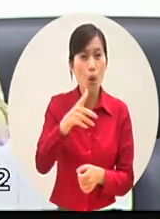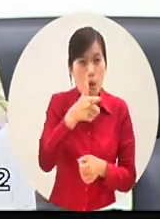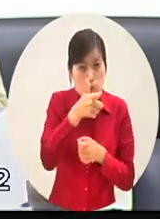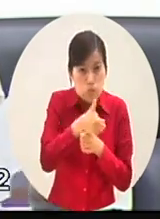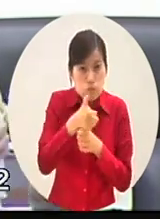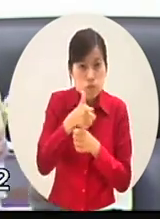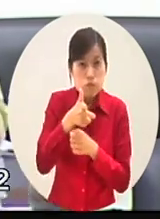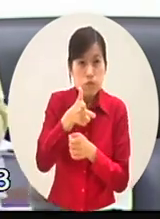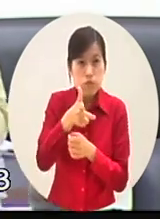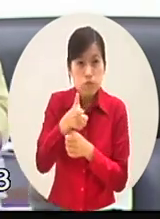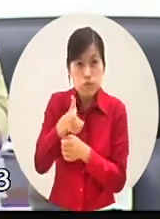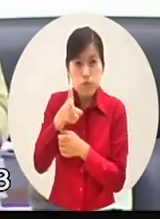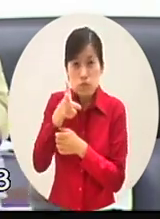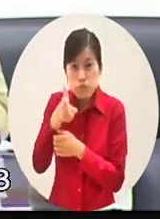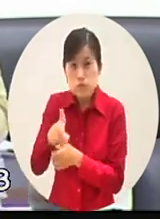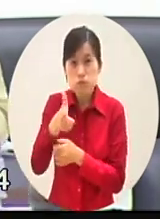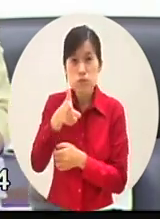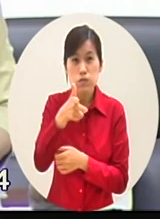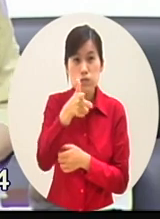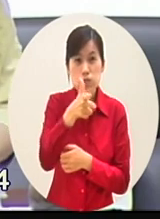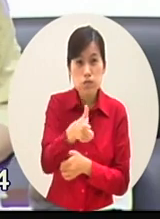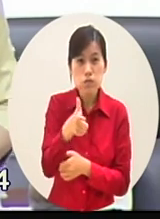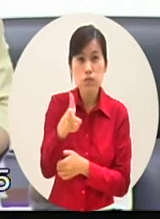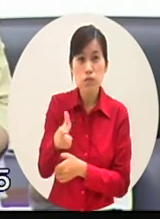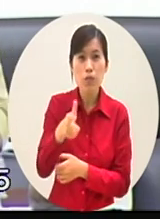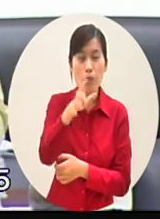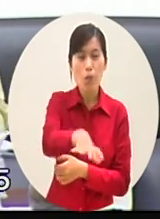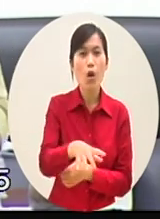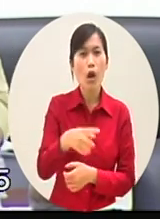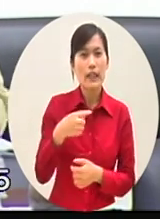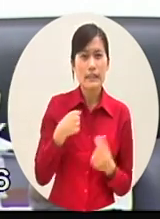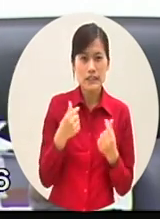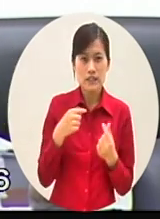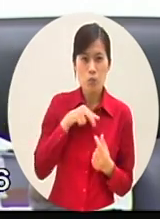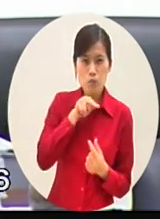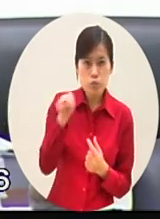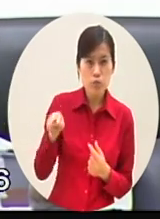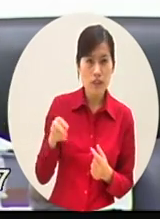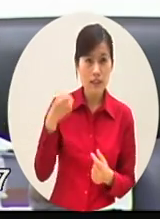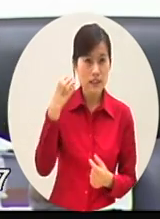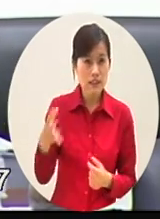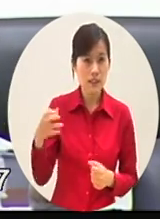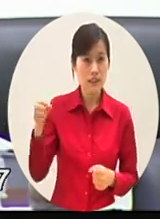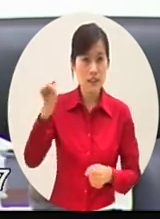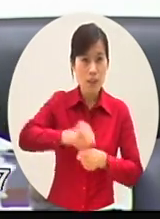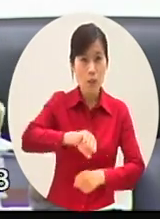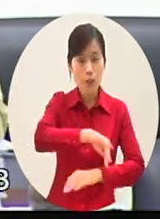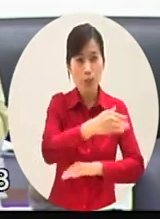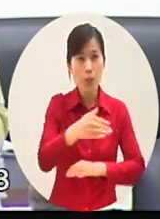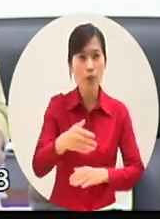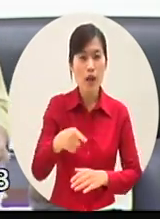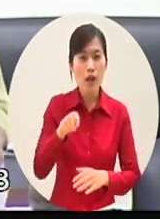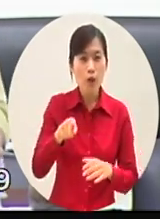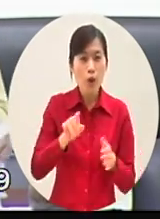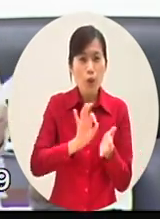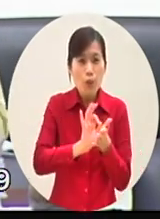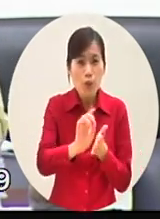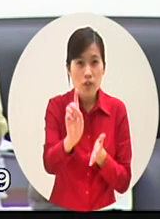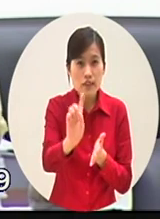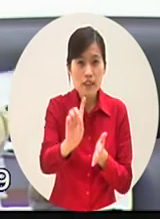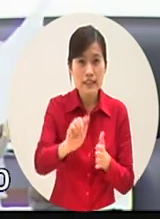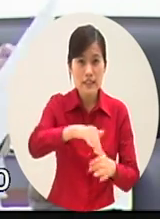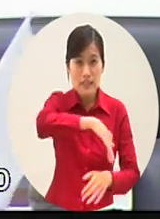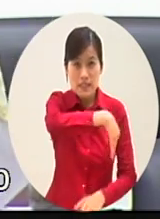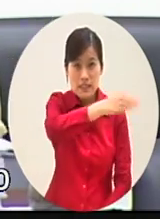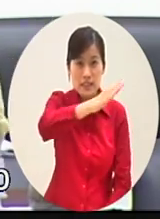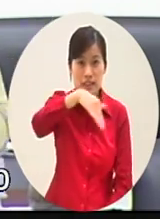齁，比如说我看到了那个新加坡，它是用山洞，用山洞的那个做整个